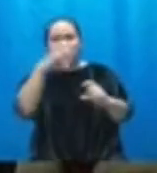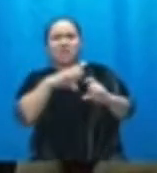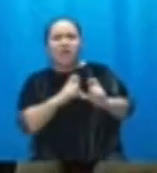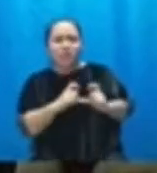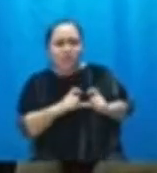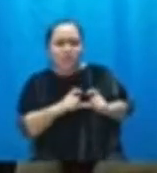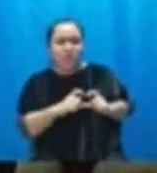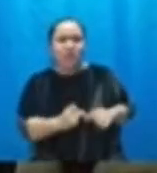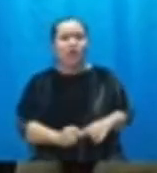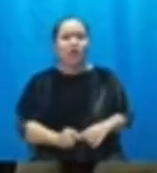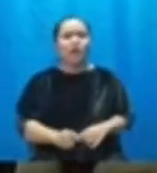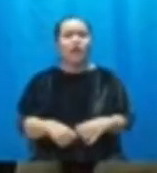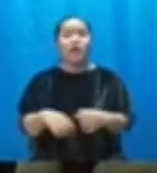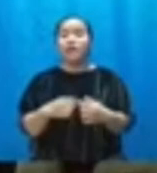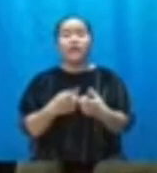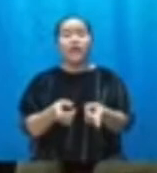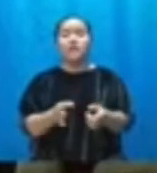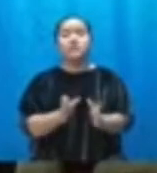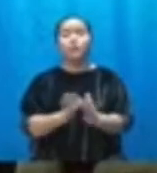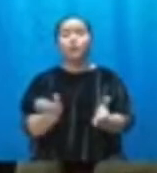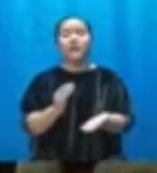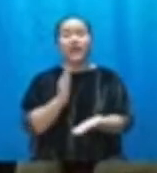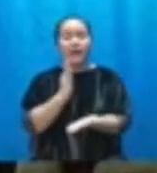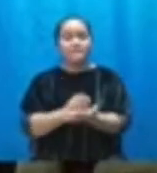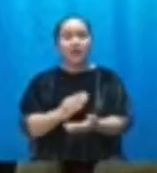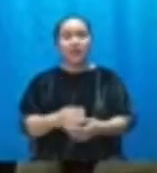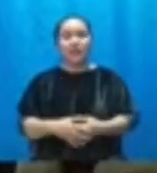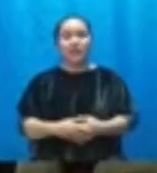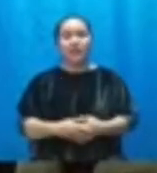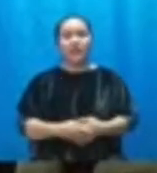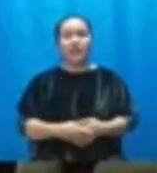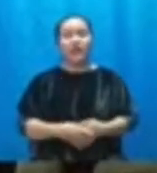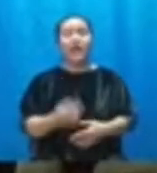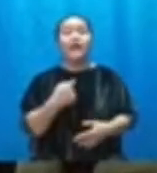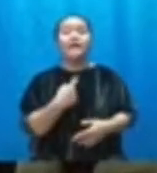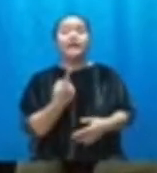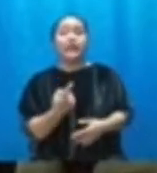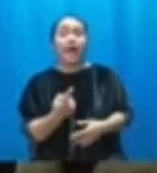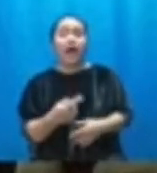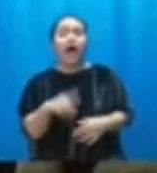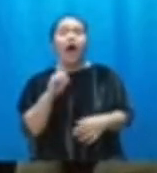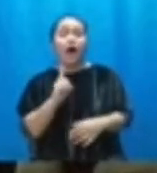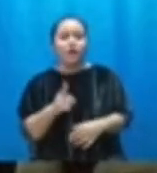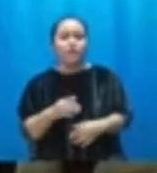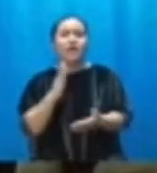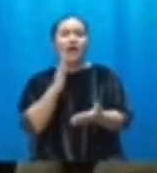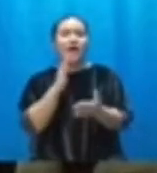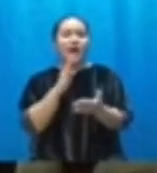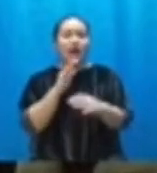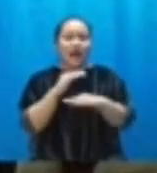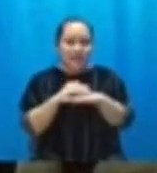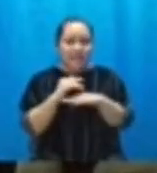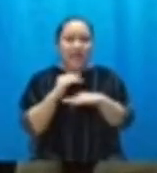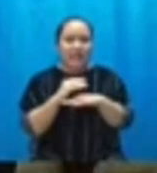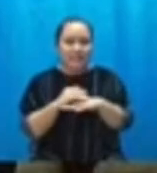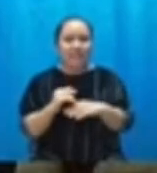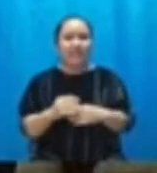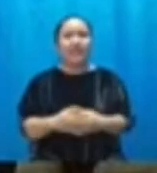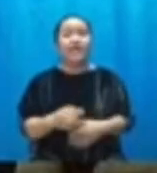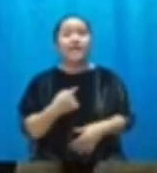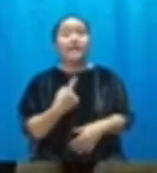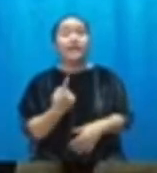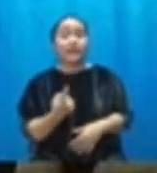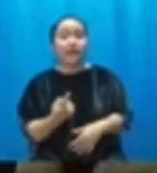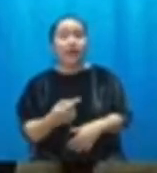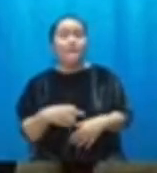karena itu saudara-saudaraku yang terkasih mereka hati-hati hendaknya kita dengar rendah hati dapat